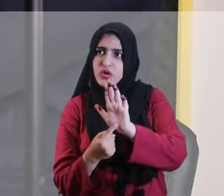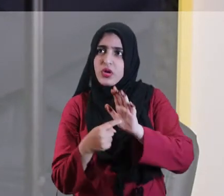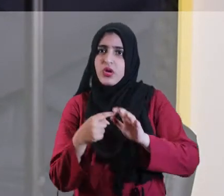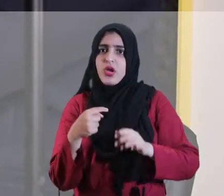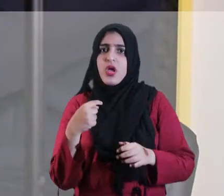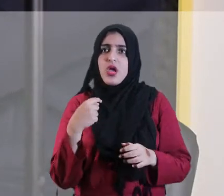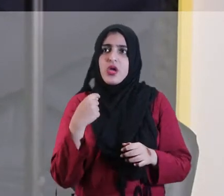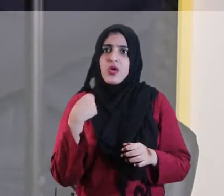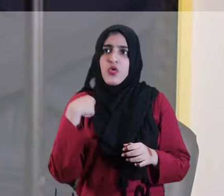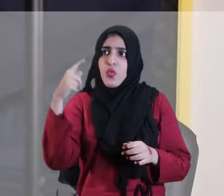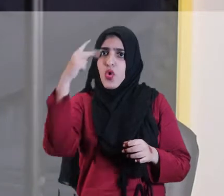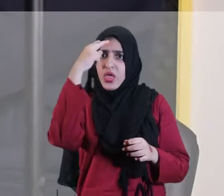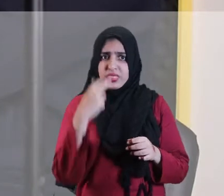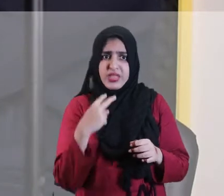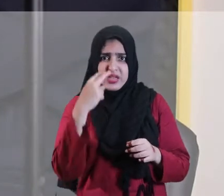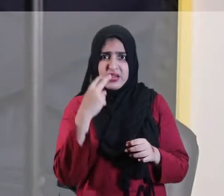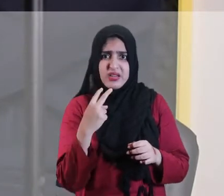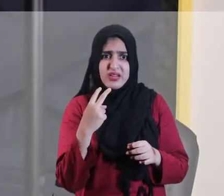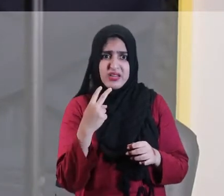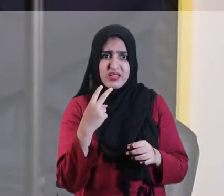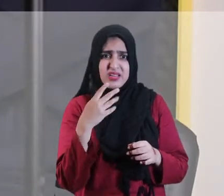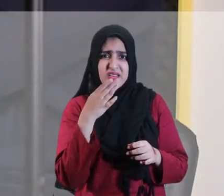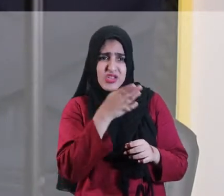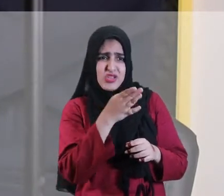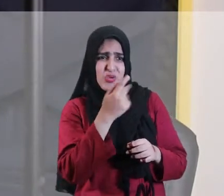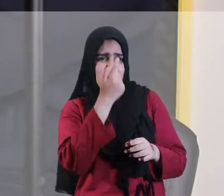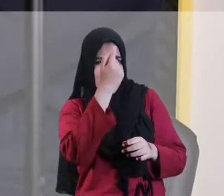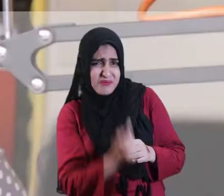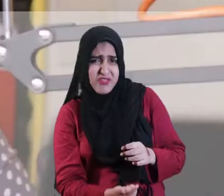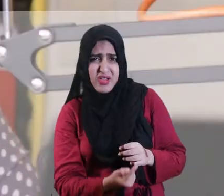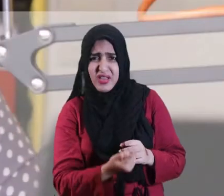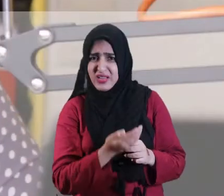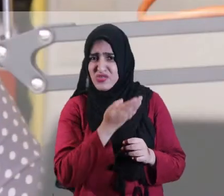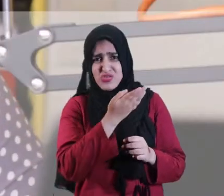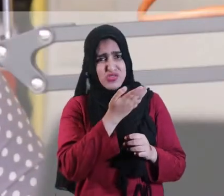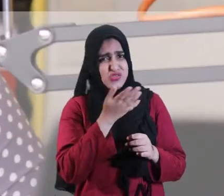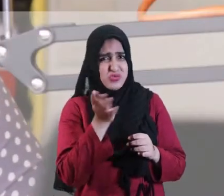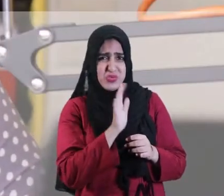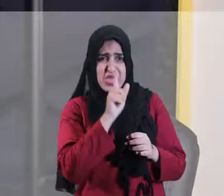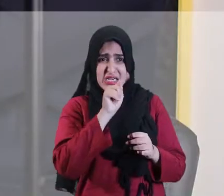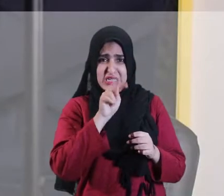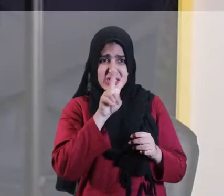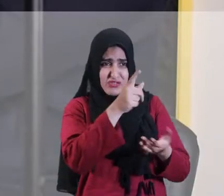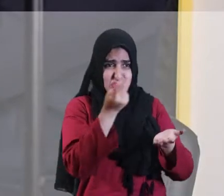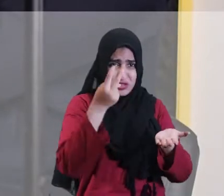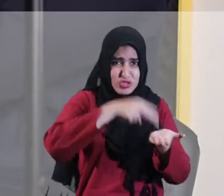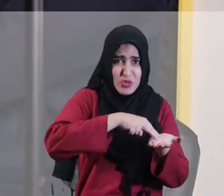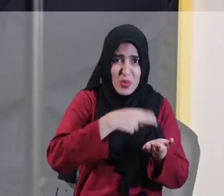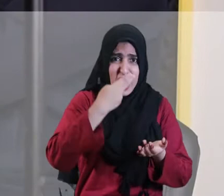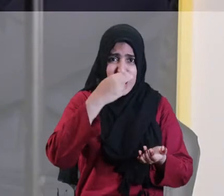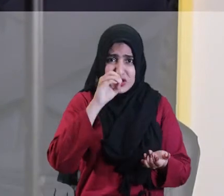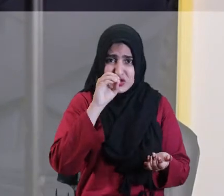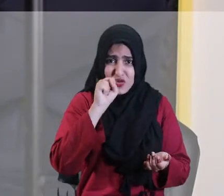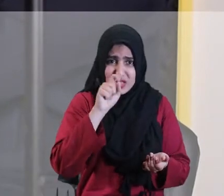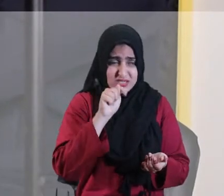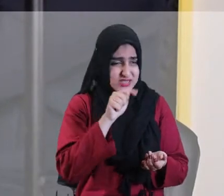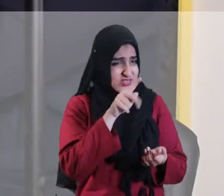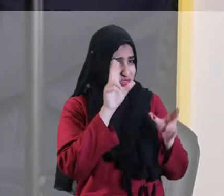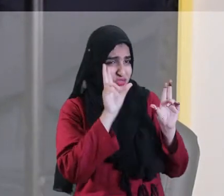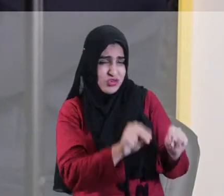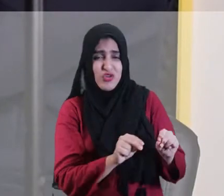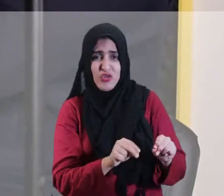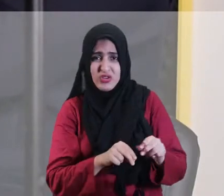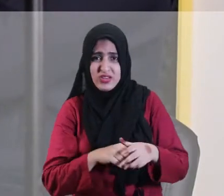हैं योगा स्टोन है बैकलाश स्कोप ल य तो होस्ट एनी वन व्हो विश टो लाइव विद एसिड स्पीड सो